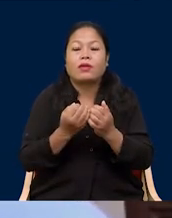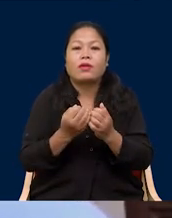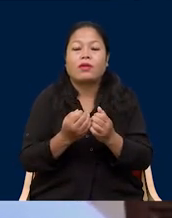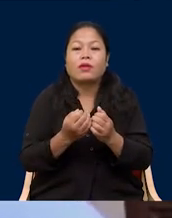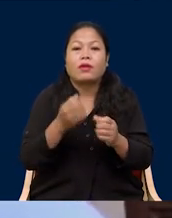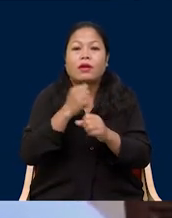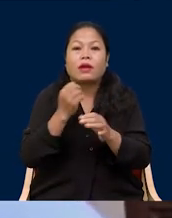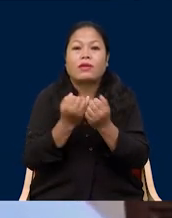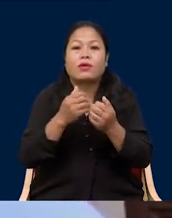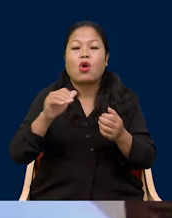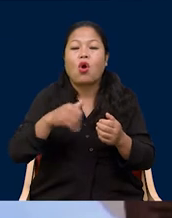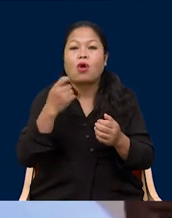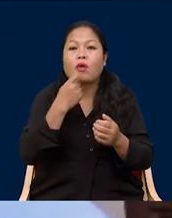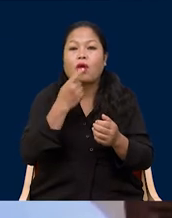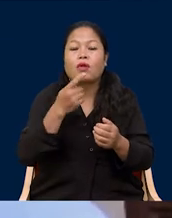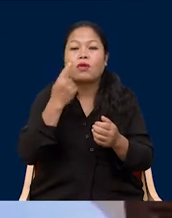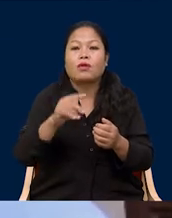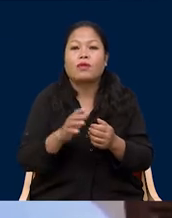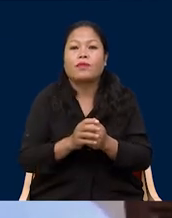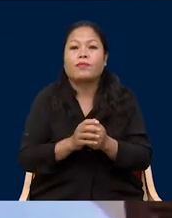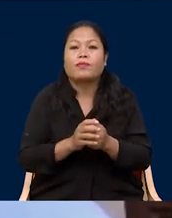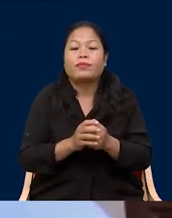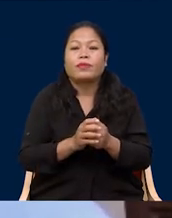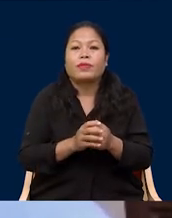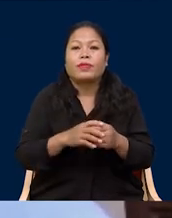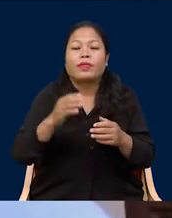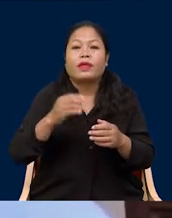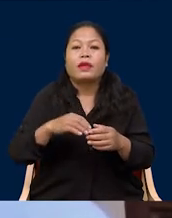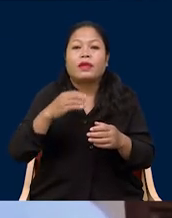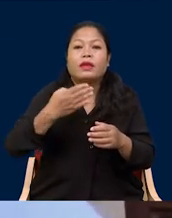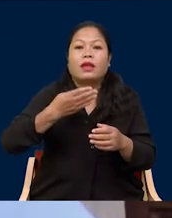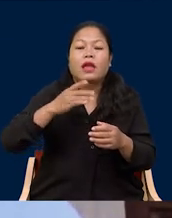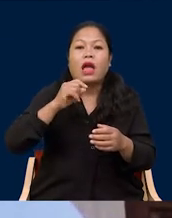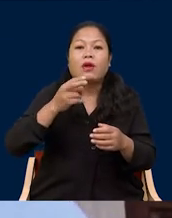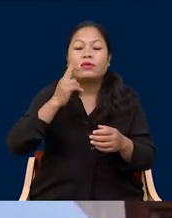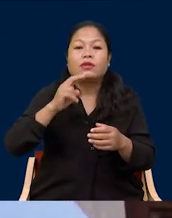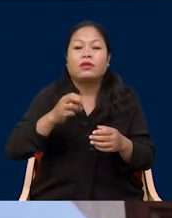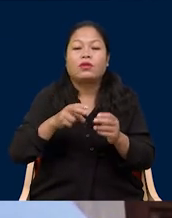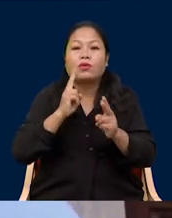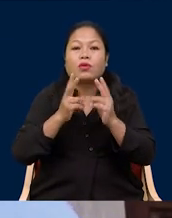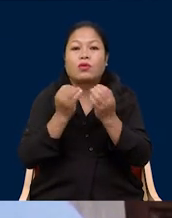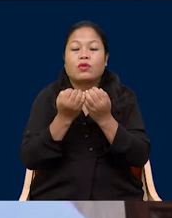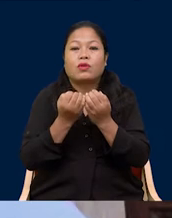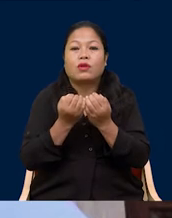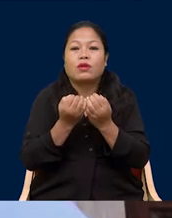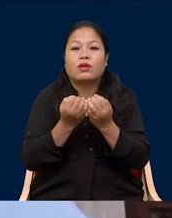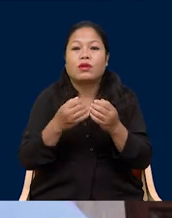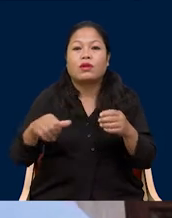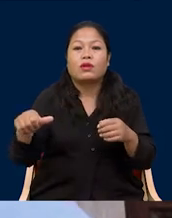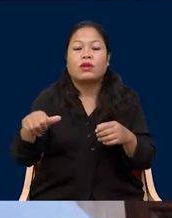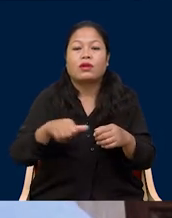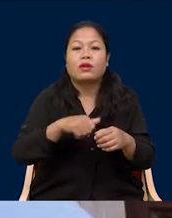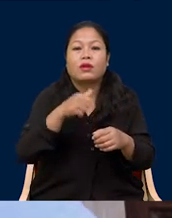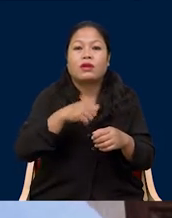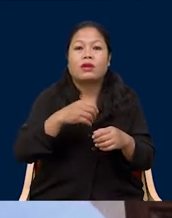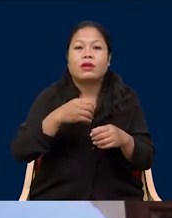गर्ने चाहिँ भूमिका चाहिँ खेलेको छ। र अर्को चाहिँ हाउसिङको हिसाबले पनि यदि तपाईँको स्पेसमा चाहिँ ग्रिन स्पेसेसको कुराहरू हामीले ल्याउन सक्यौँ